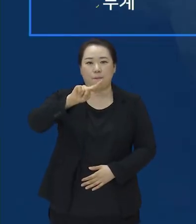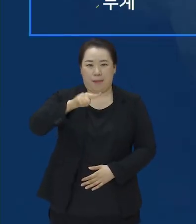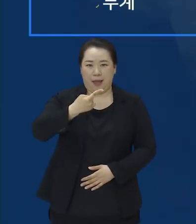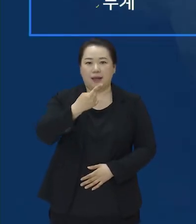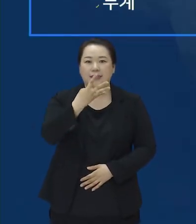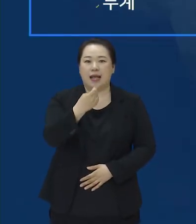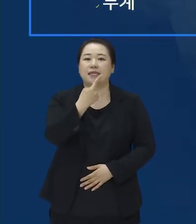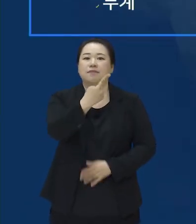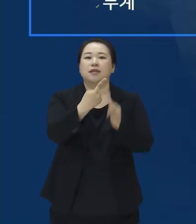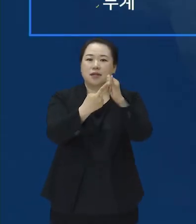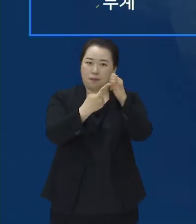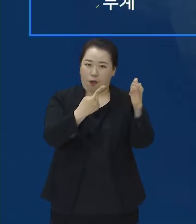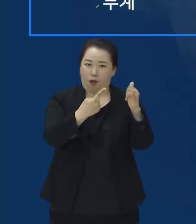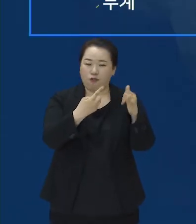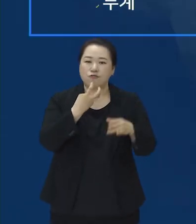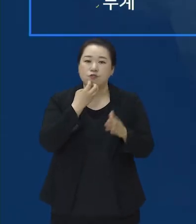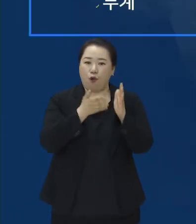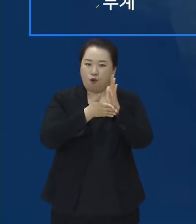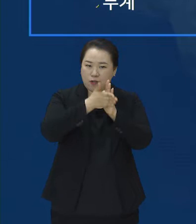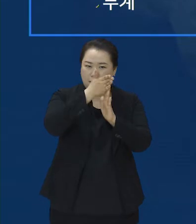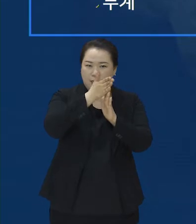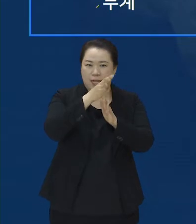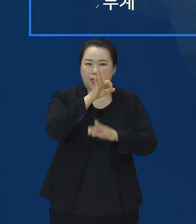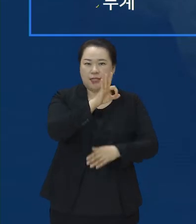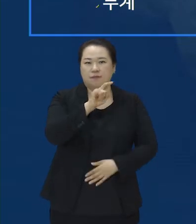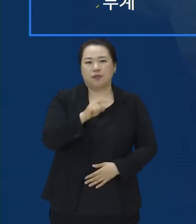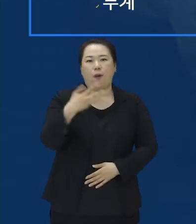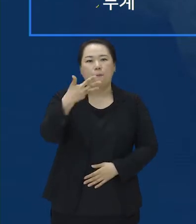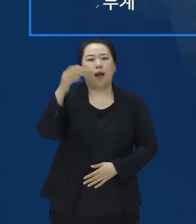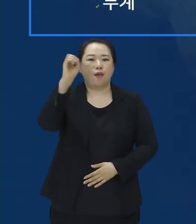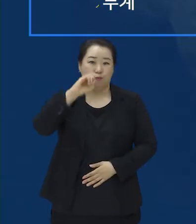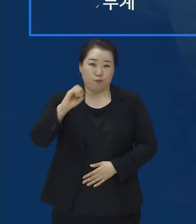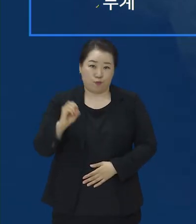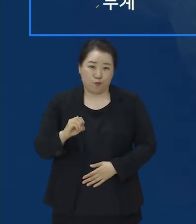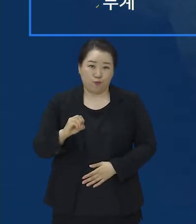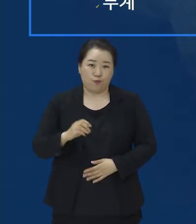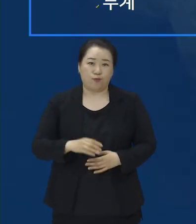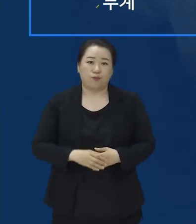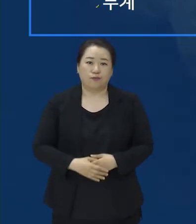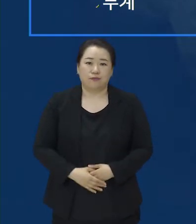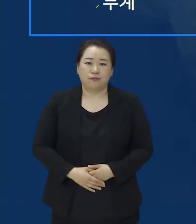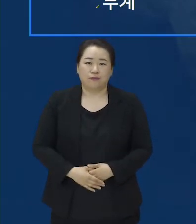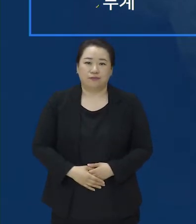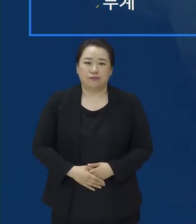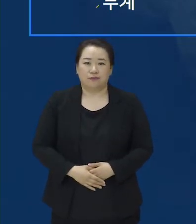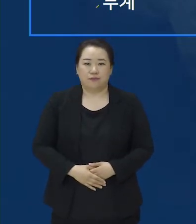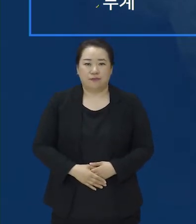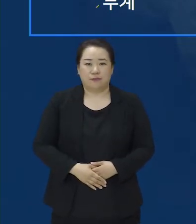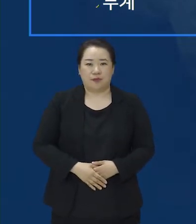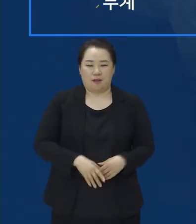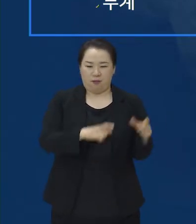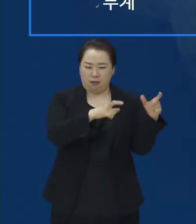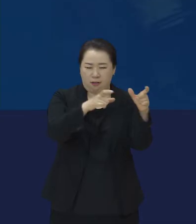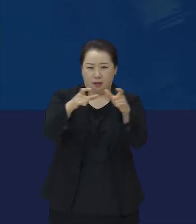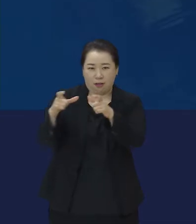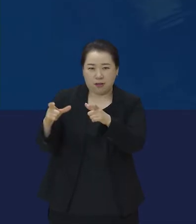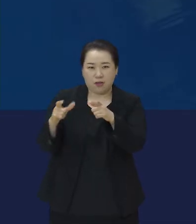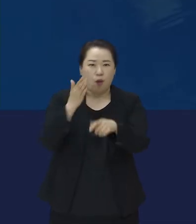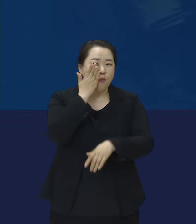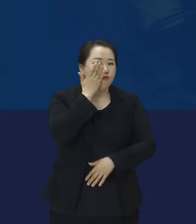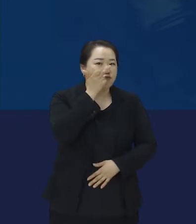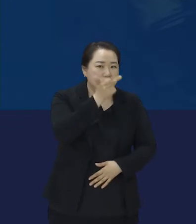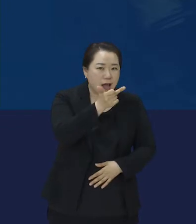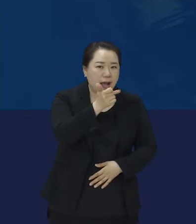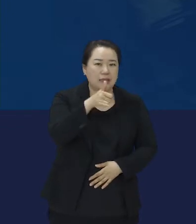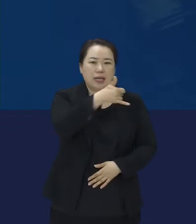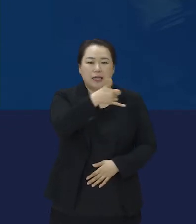12,141명으로 서울시 전체의 10.8%에 해당하는 숫자입니다. 광역단체 중